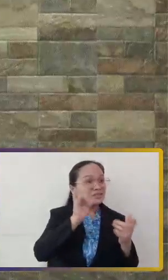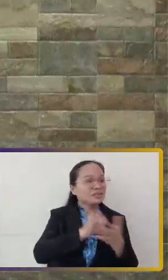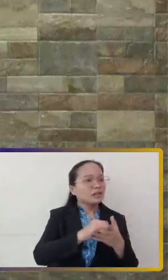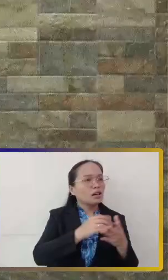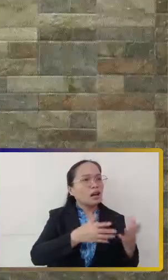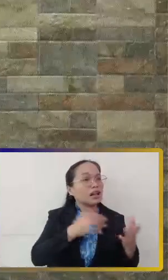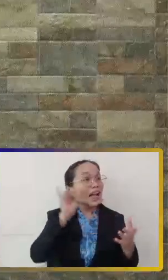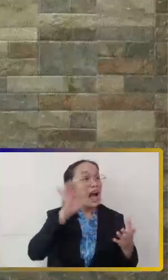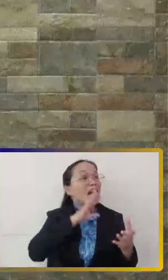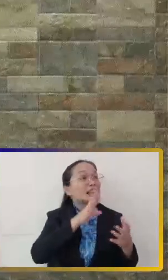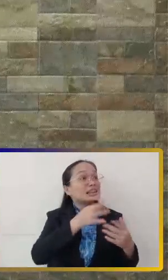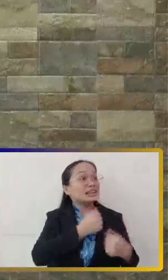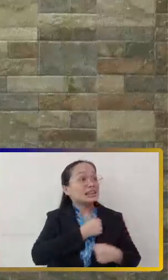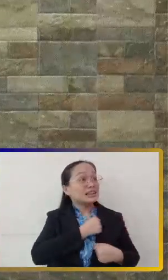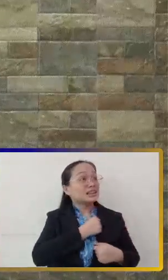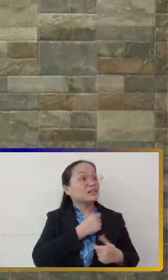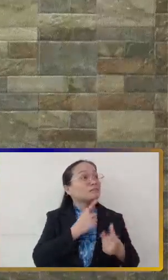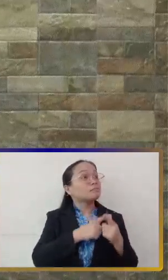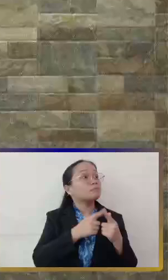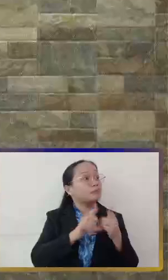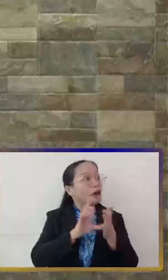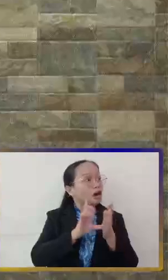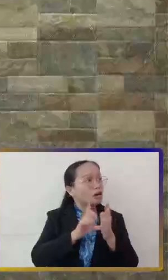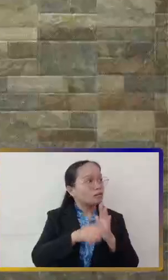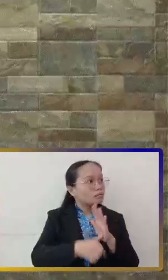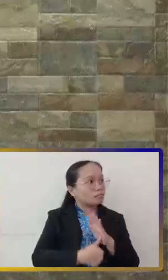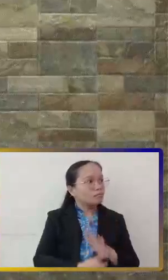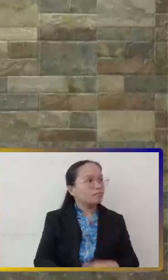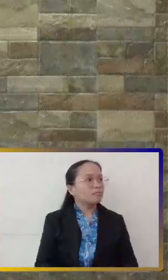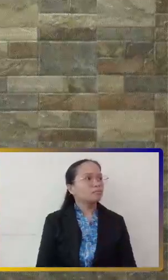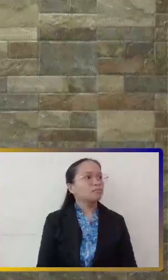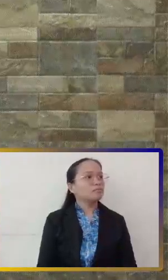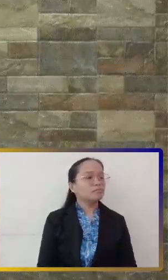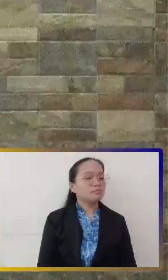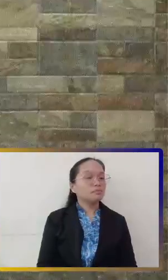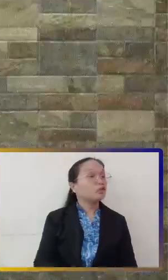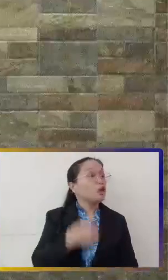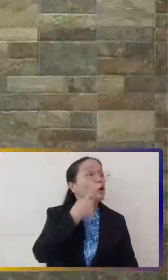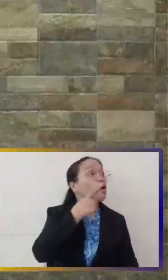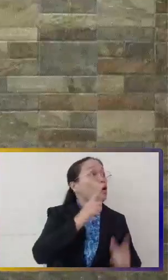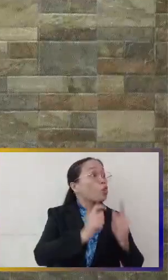pala yung security doon. And lately, nalaman ko na yung matangkad na yon